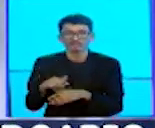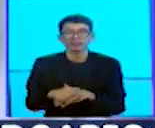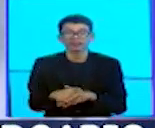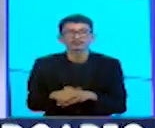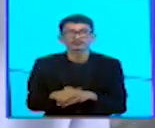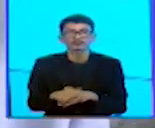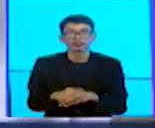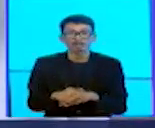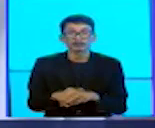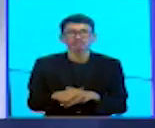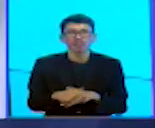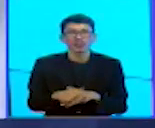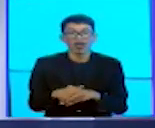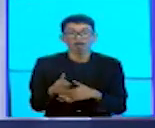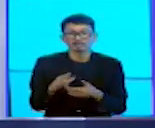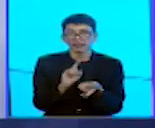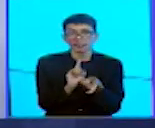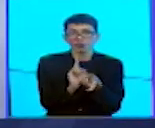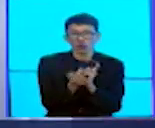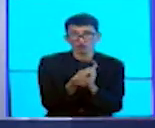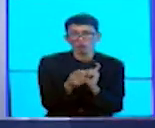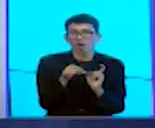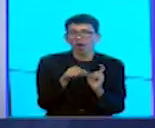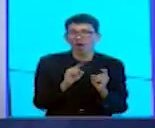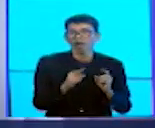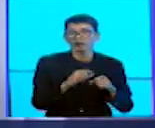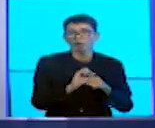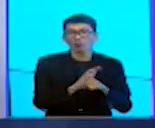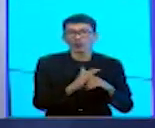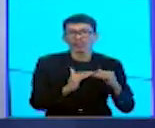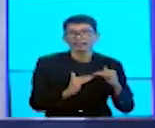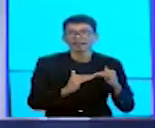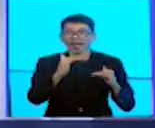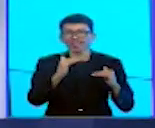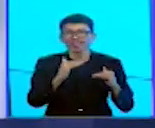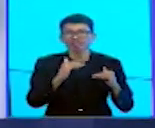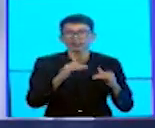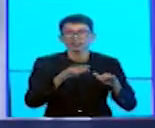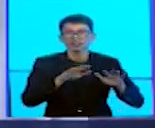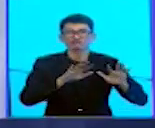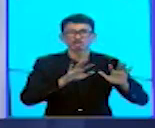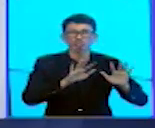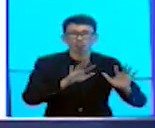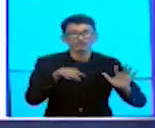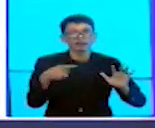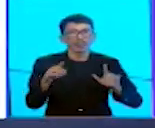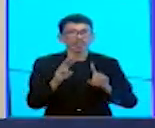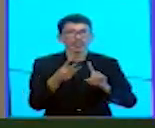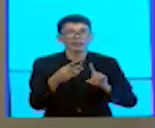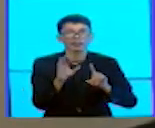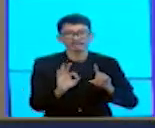peningkatan, jadi di area Sidoarjo ini ada peningkatan bor sekitar 10-13% pasca